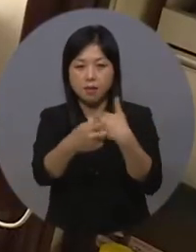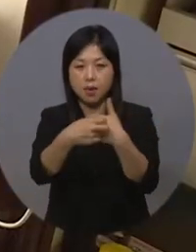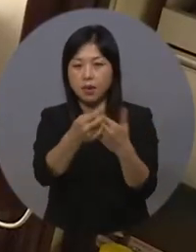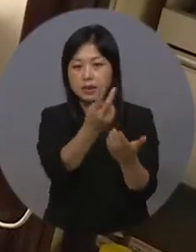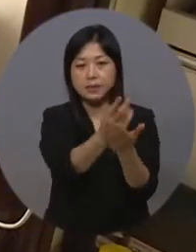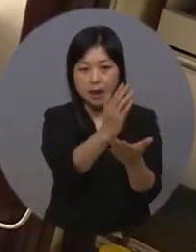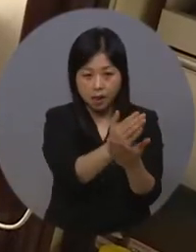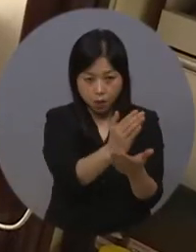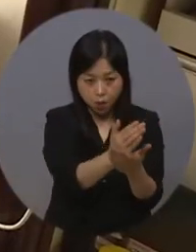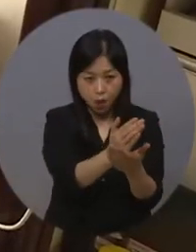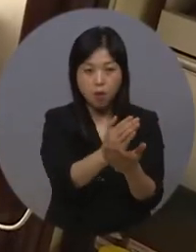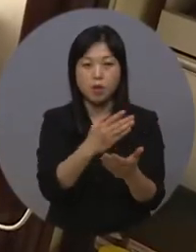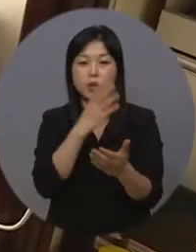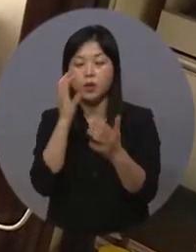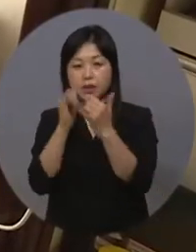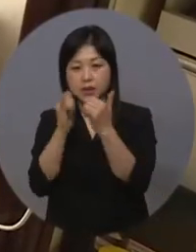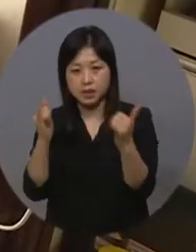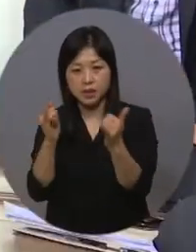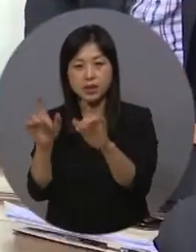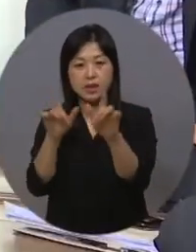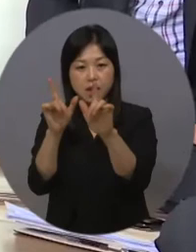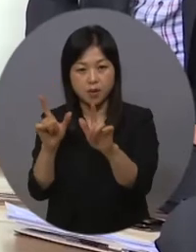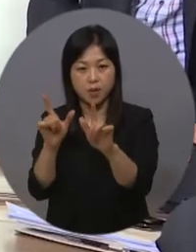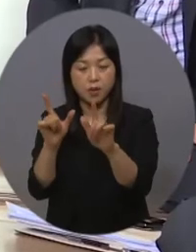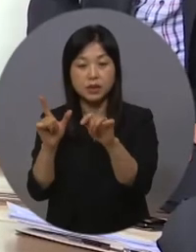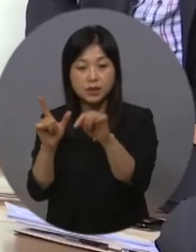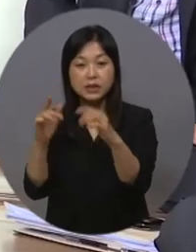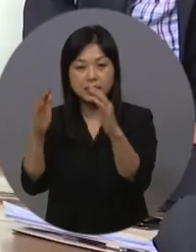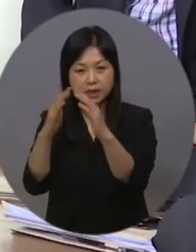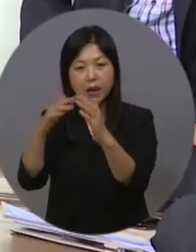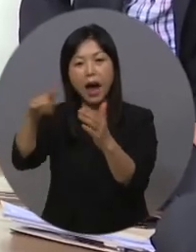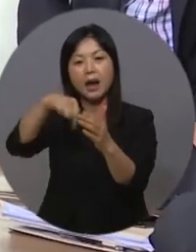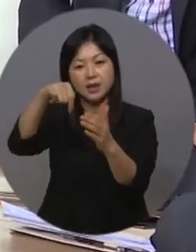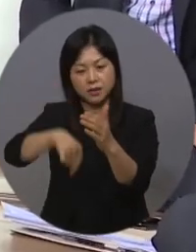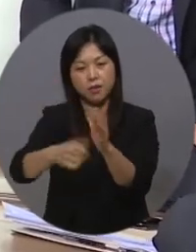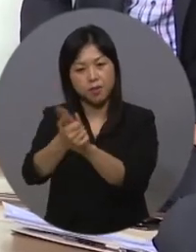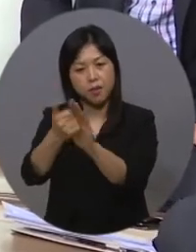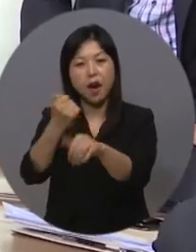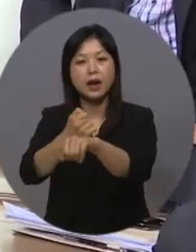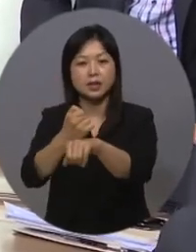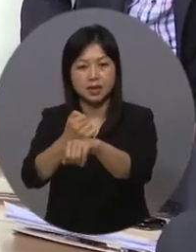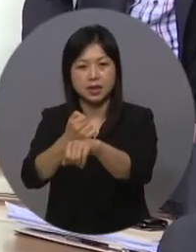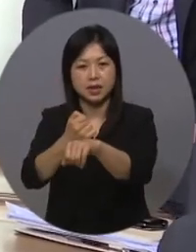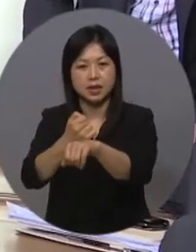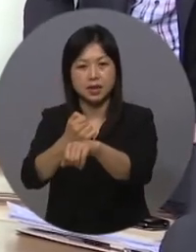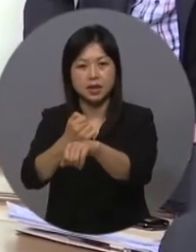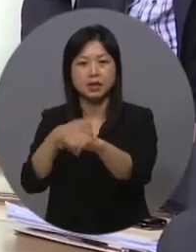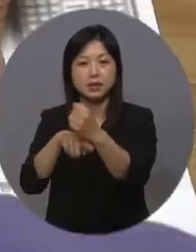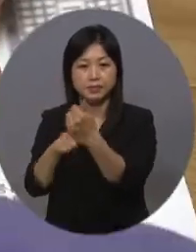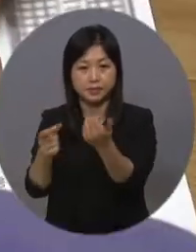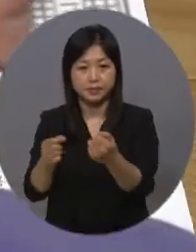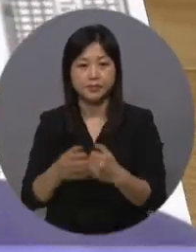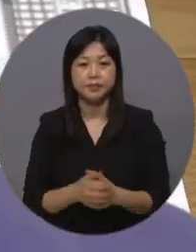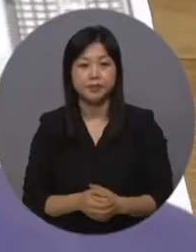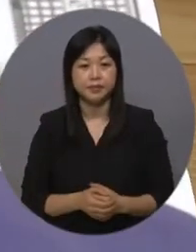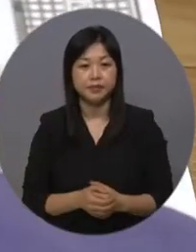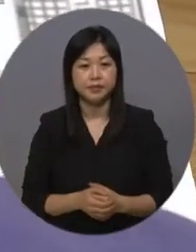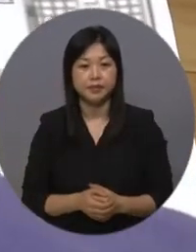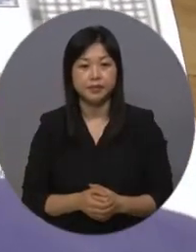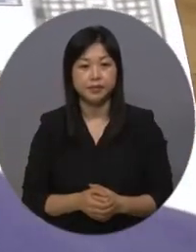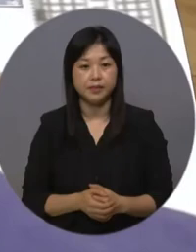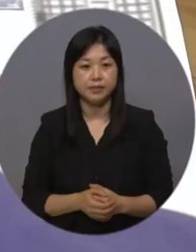말고 어르신들을 살고 계시는 집에서 우리가 잘 보시자. 이게 통합돌봄인데 이 실험은 뭐 대한민국에 있는 지자체들이